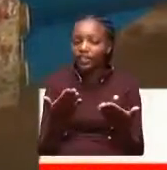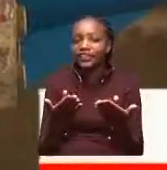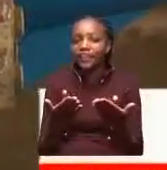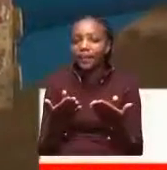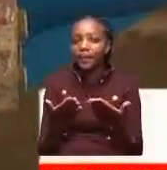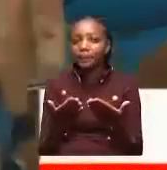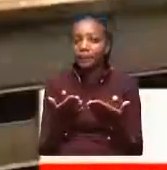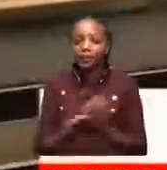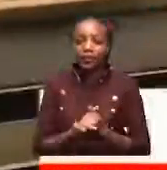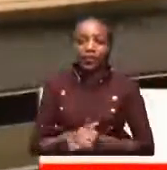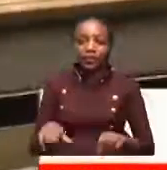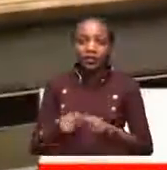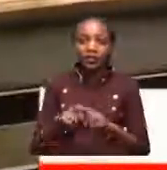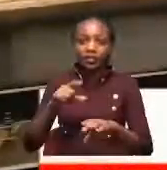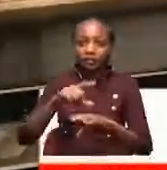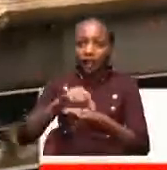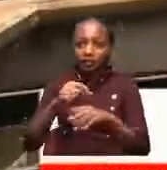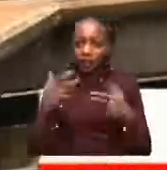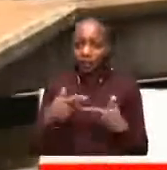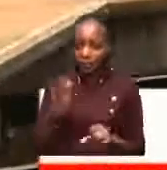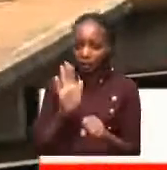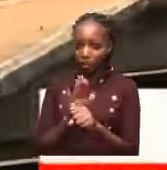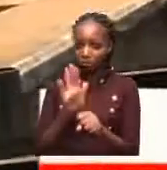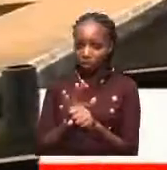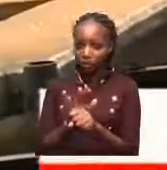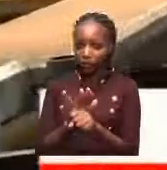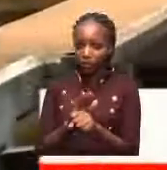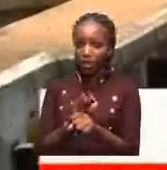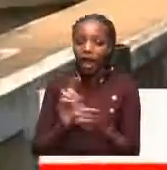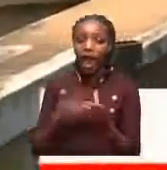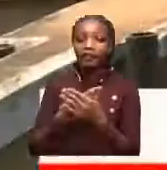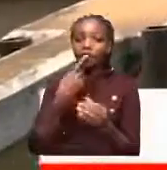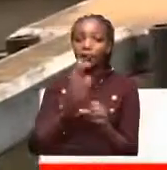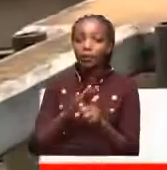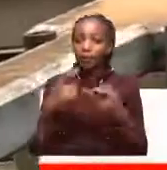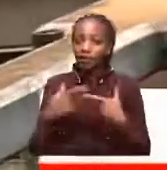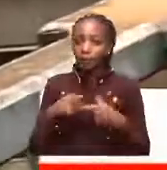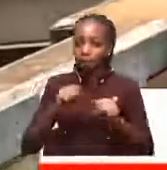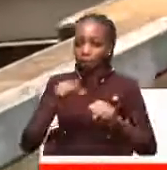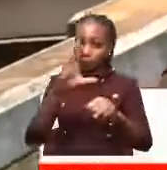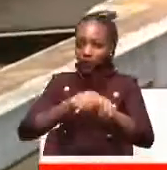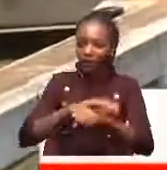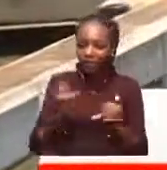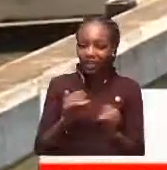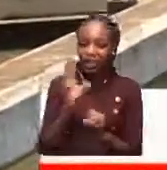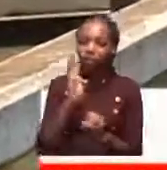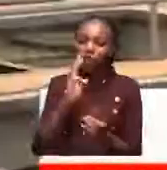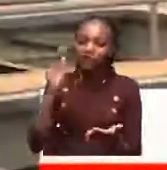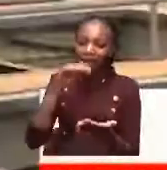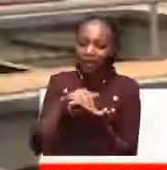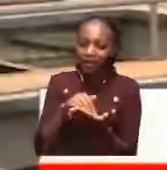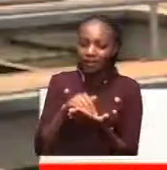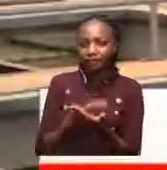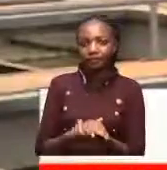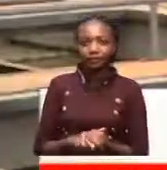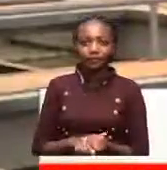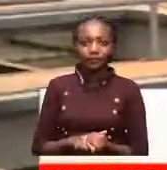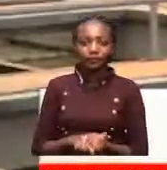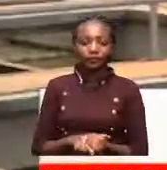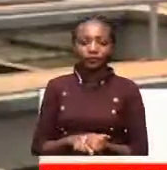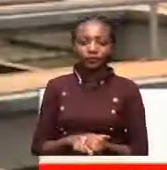ulikuwa umesababishwa na kuwekwa kwa pampu mpya za maji na kuahidi wenyeji wa Thika kuwa watapata maji kama kawaida. We